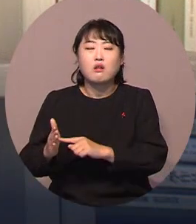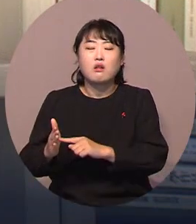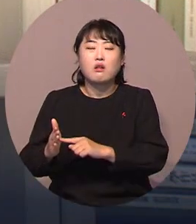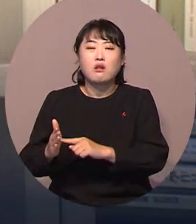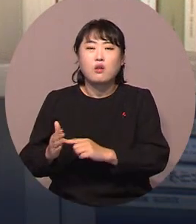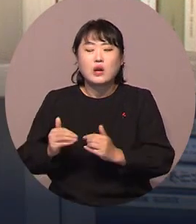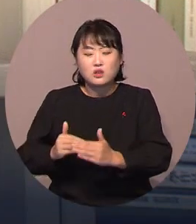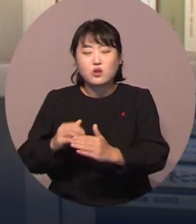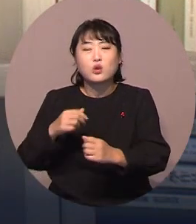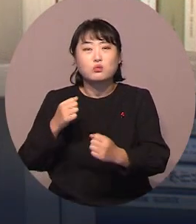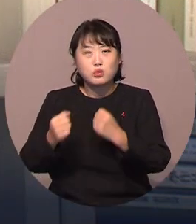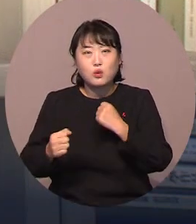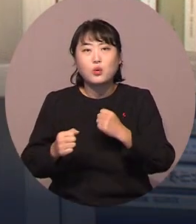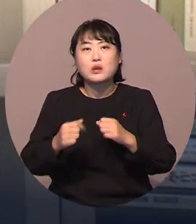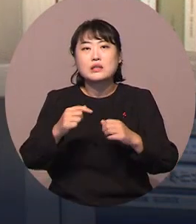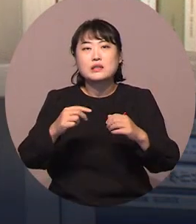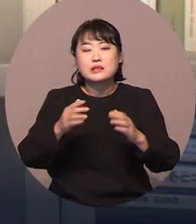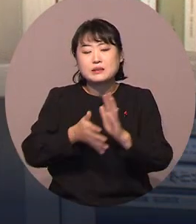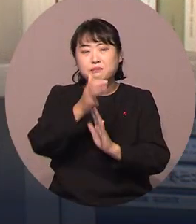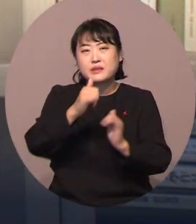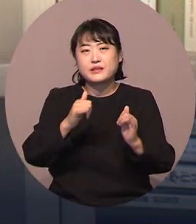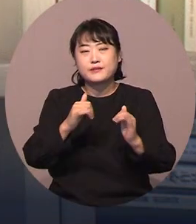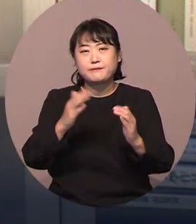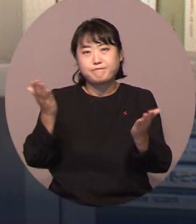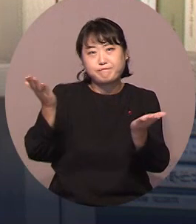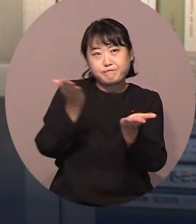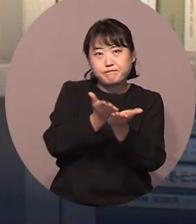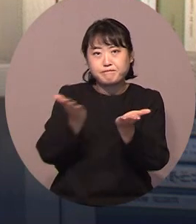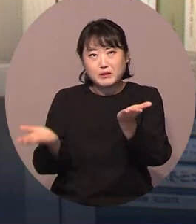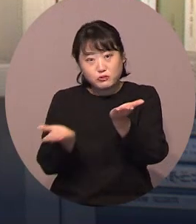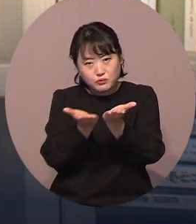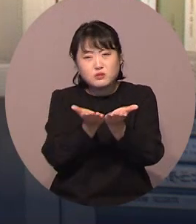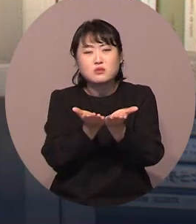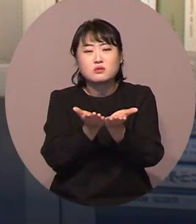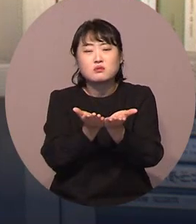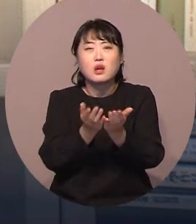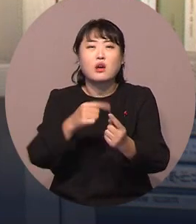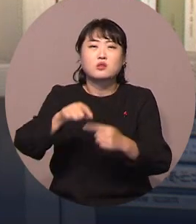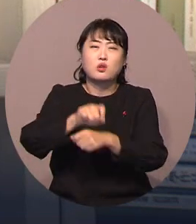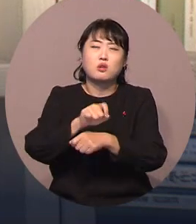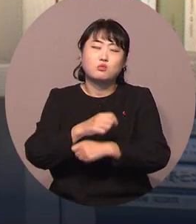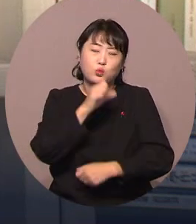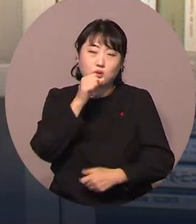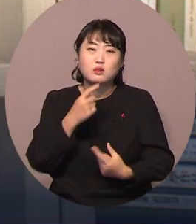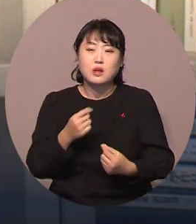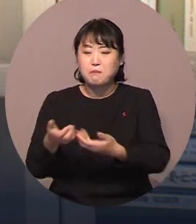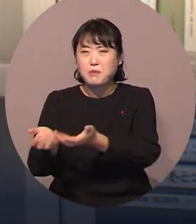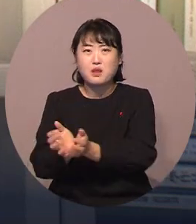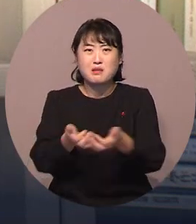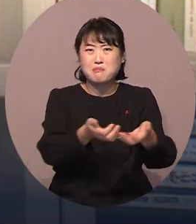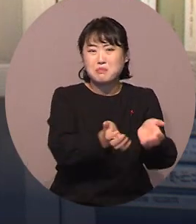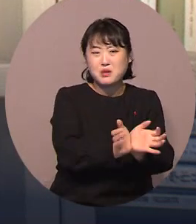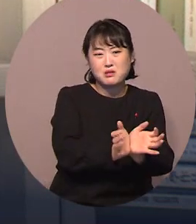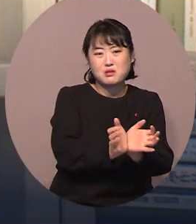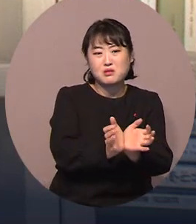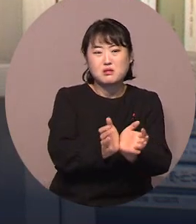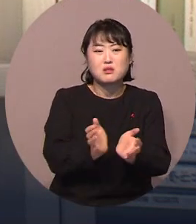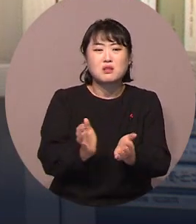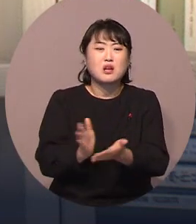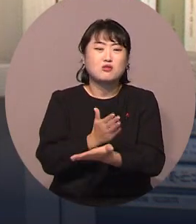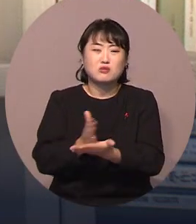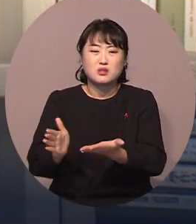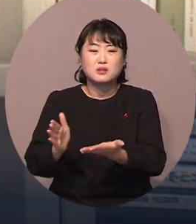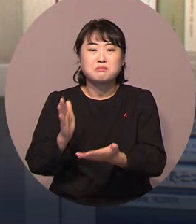맞춘 행정을 펼쳤으면 좋겠고 무엇보다도 어 내편 네편